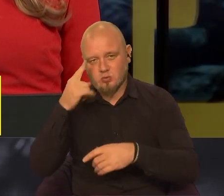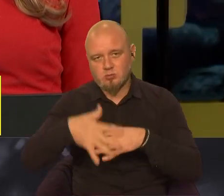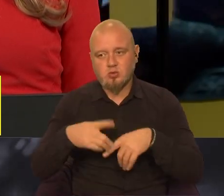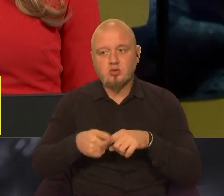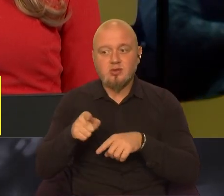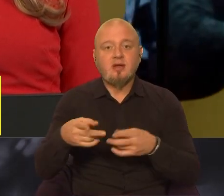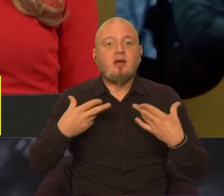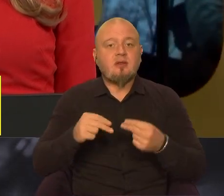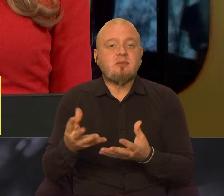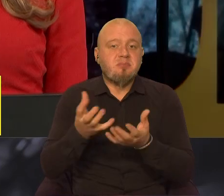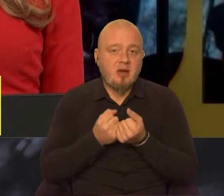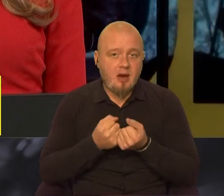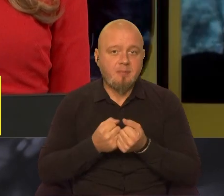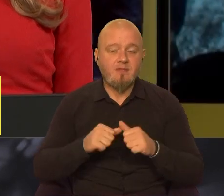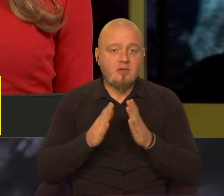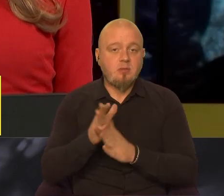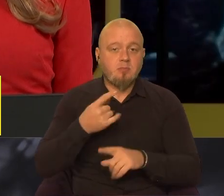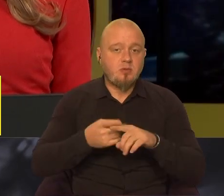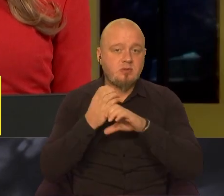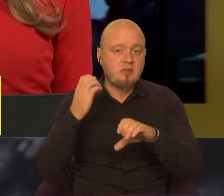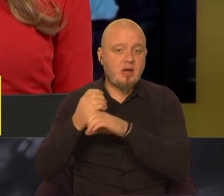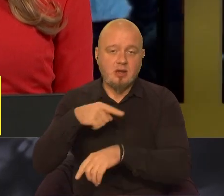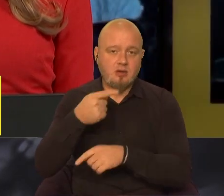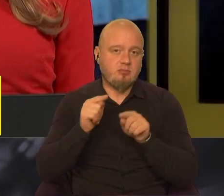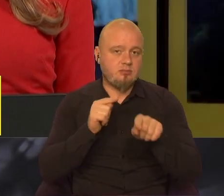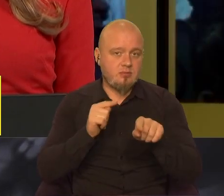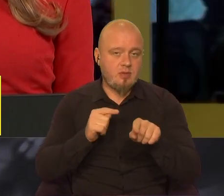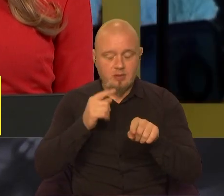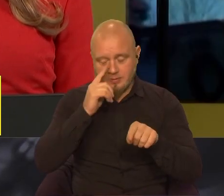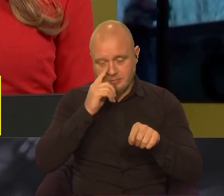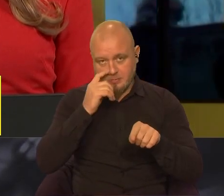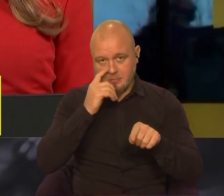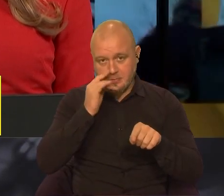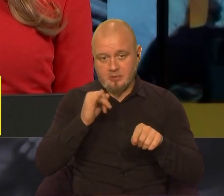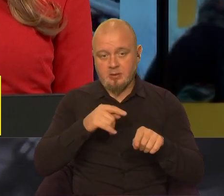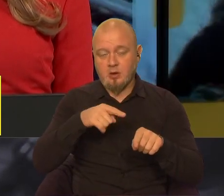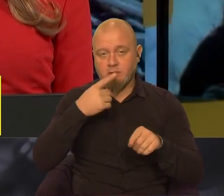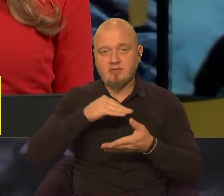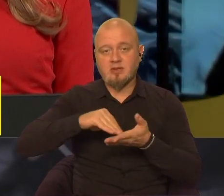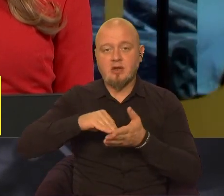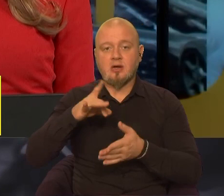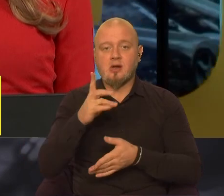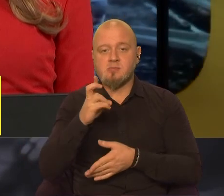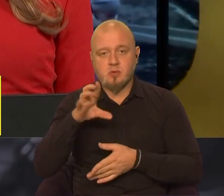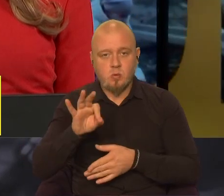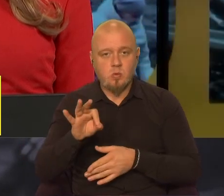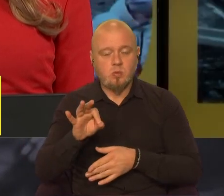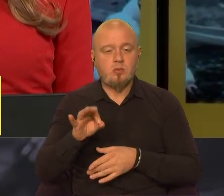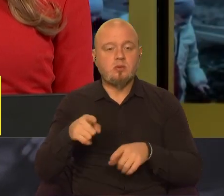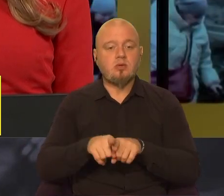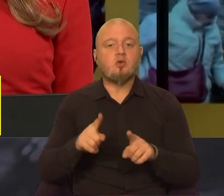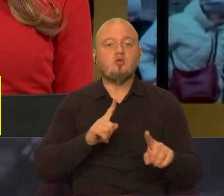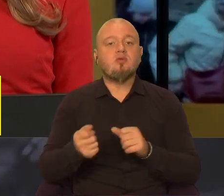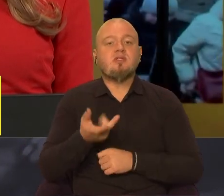їх десь бере. От, власне, про ці ракети йде мова. І говорив секретар Ради національної безпеки та оборони так, що